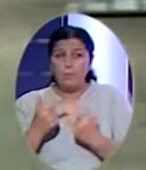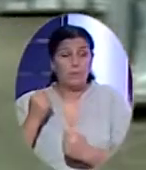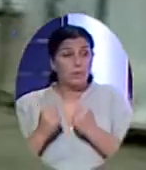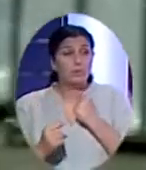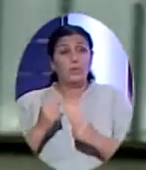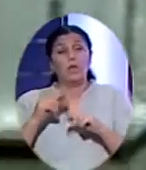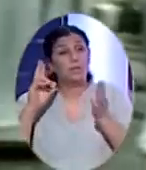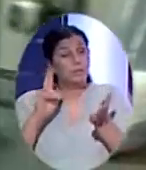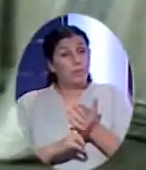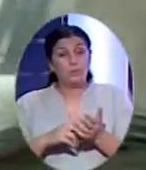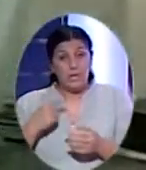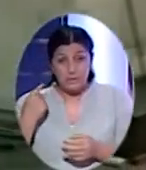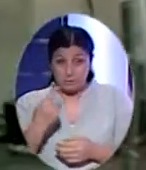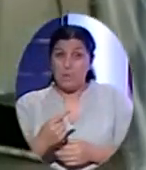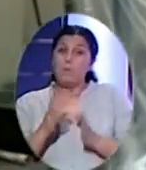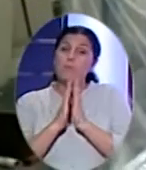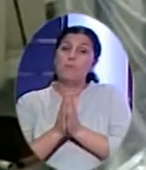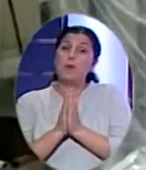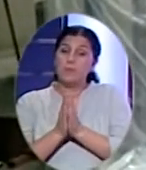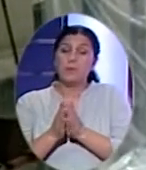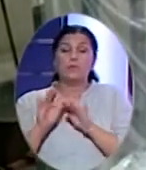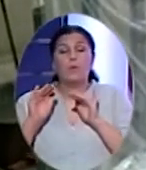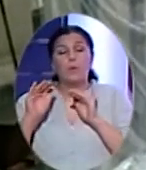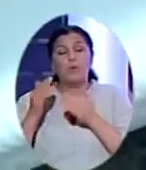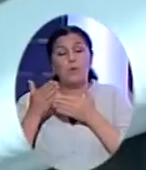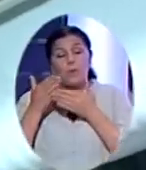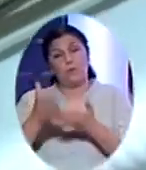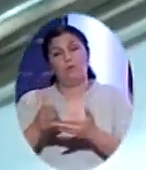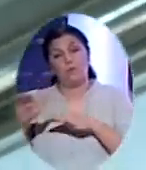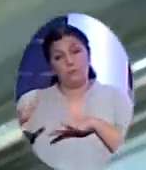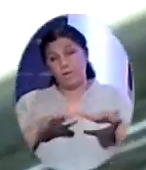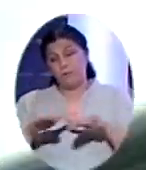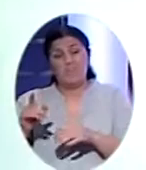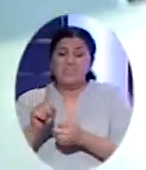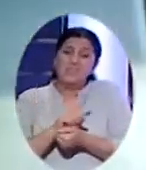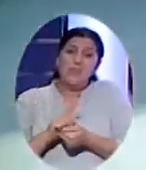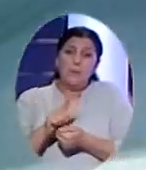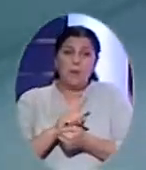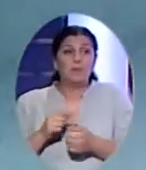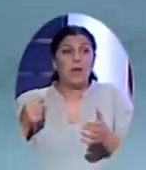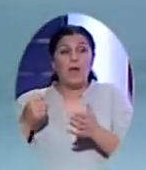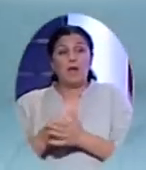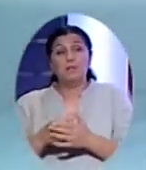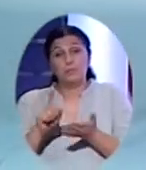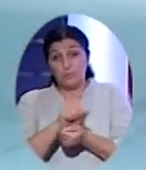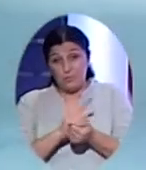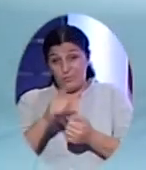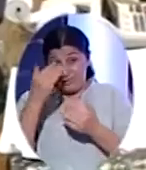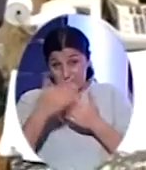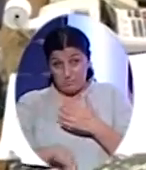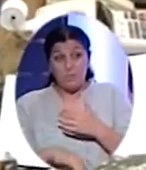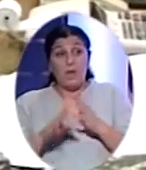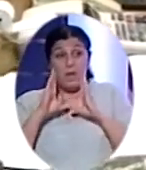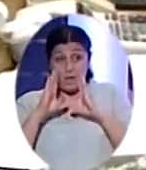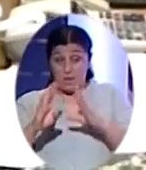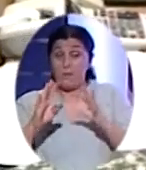כל השנים בזכות עצמם, מבקשים היום את עזרת הממשלה, לא חסד אלא סיוע זמני שיעזור להם לעבור את התקופה הקשה, מתוך